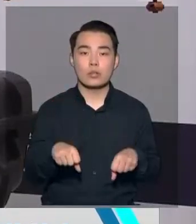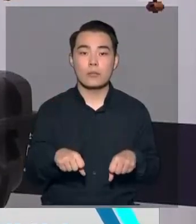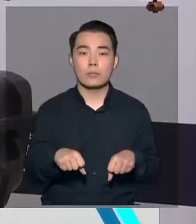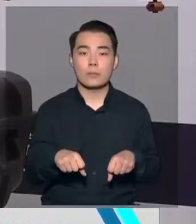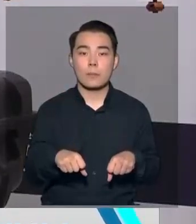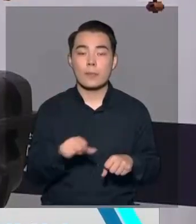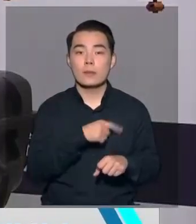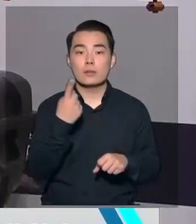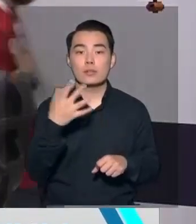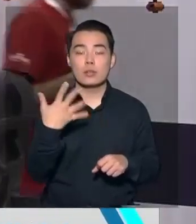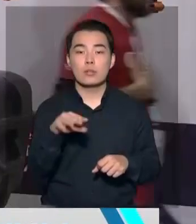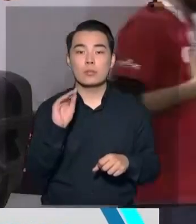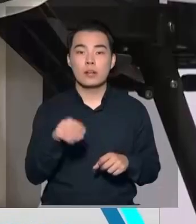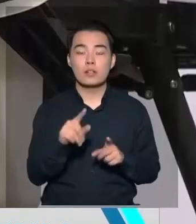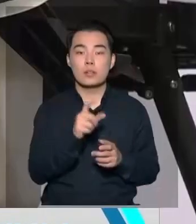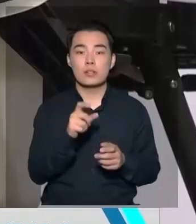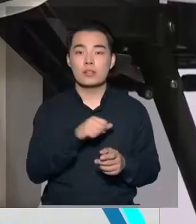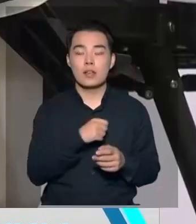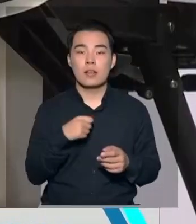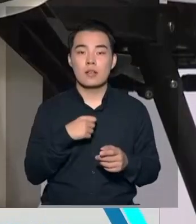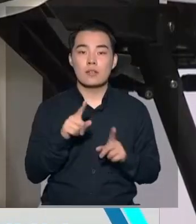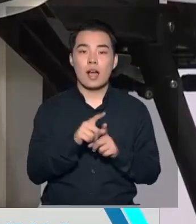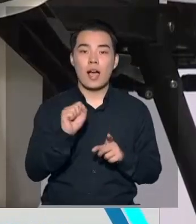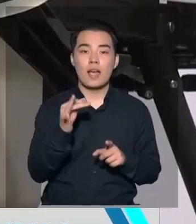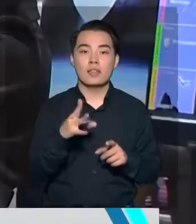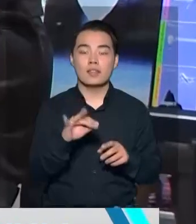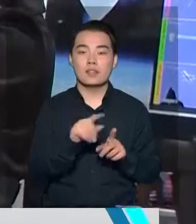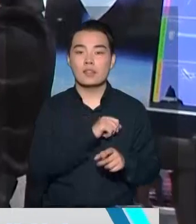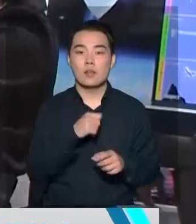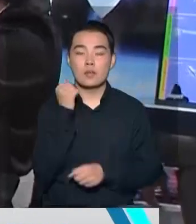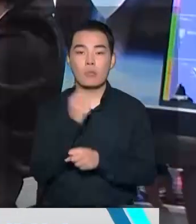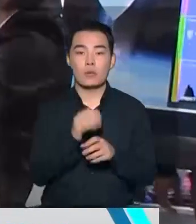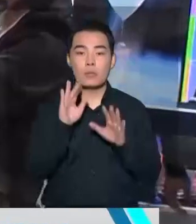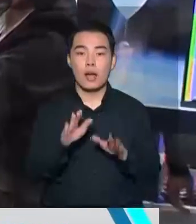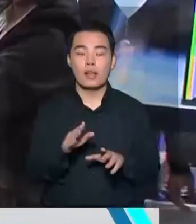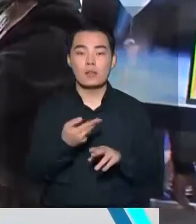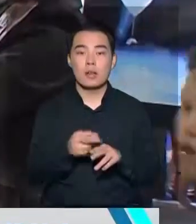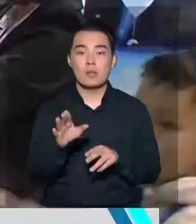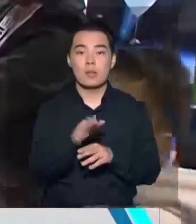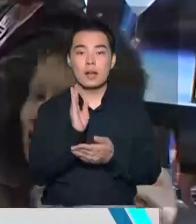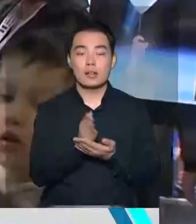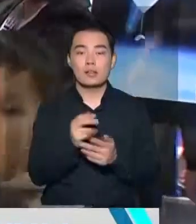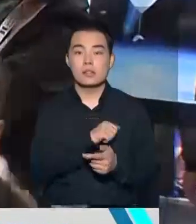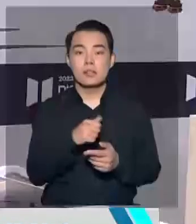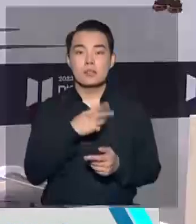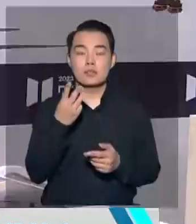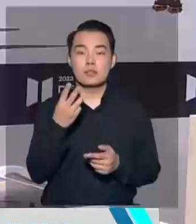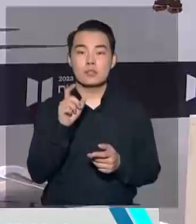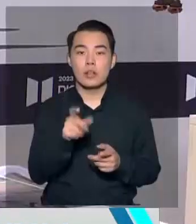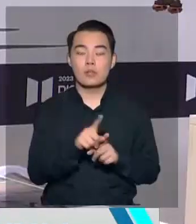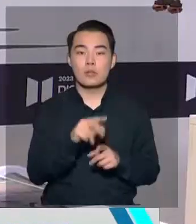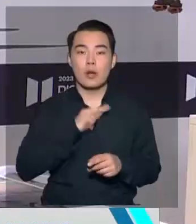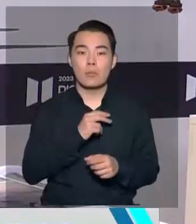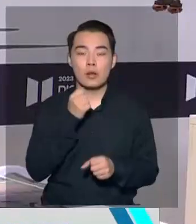Елімізде 150 мың адам 10 мың IT компанияда жұмыс істейді. Ал ондағы бір жұмысшы кемі 3 адамның жұмысын атқарады, деді Бағдат Мусин